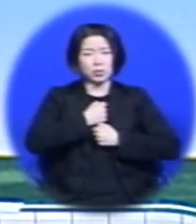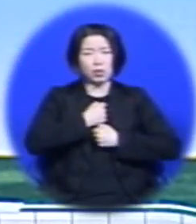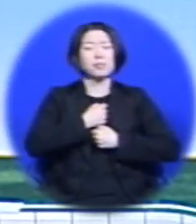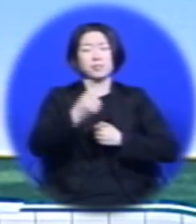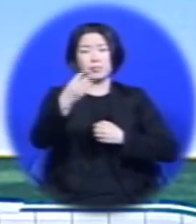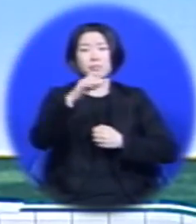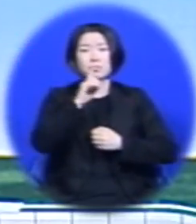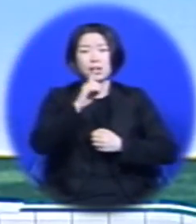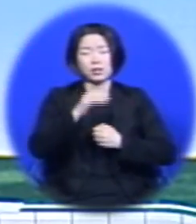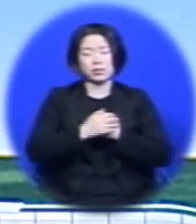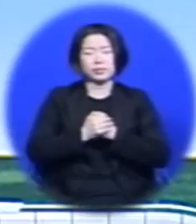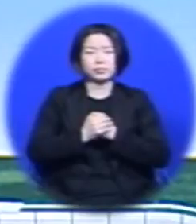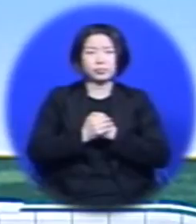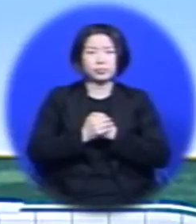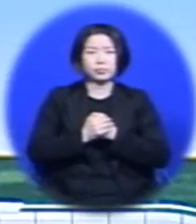겁니다